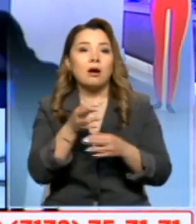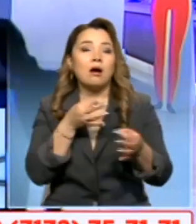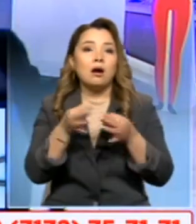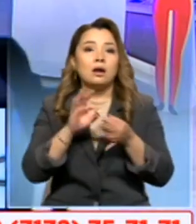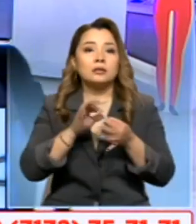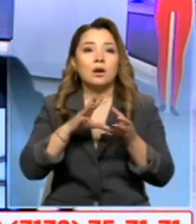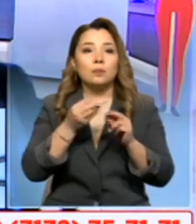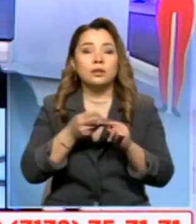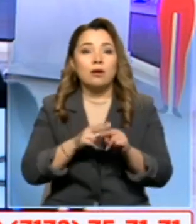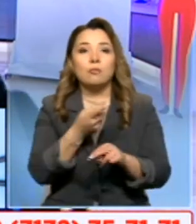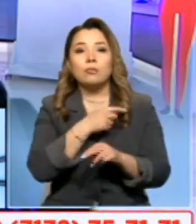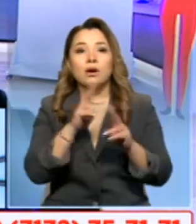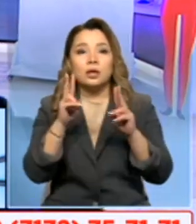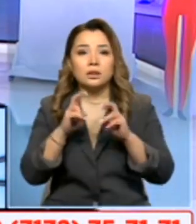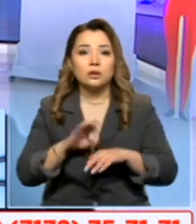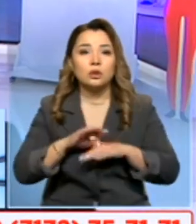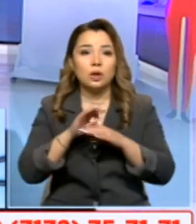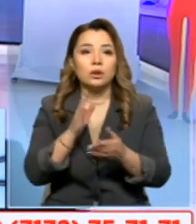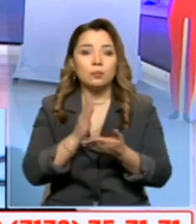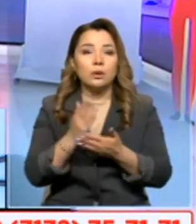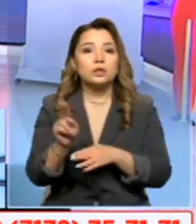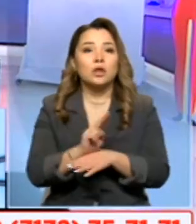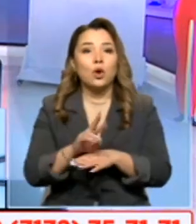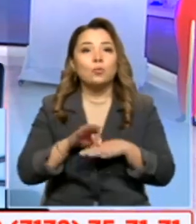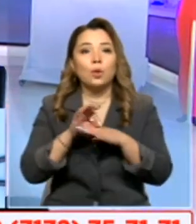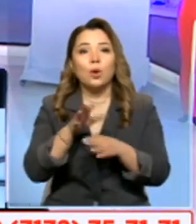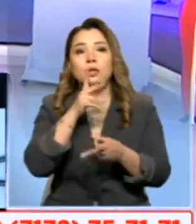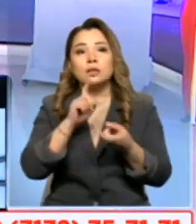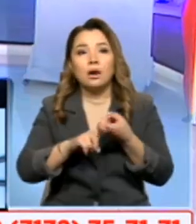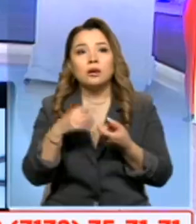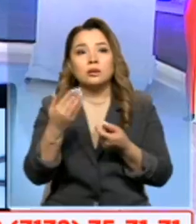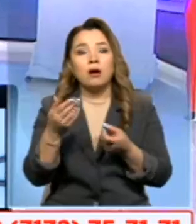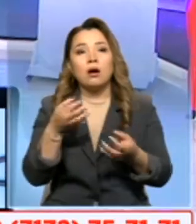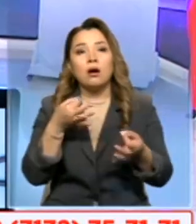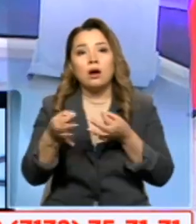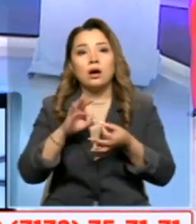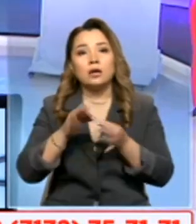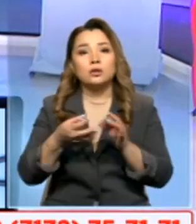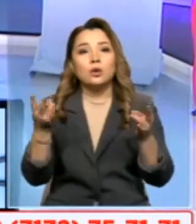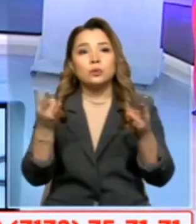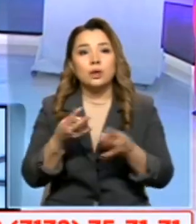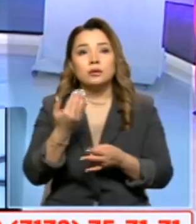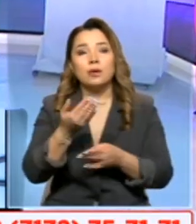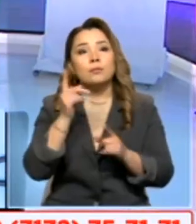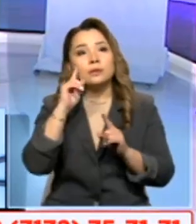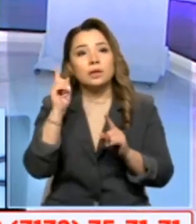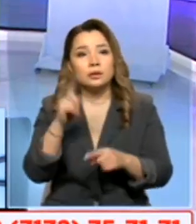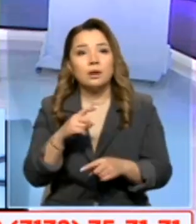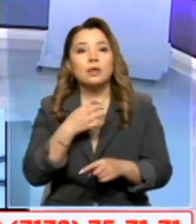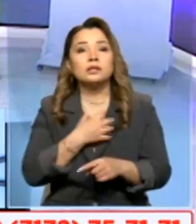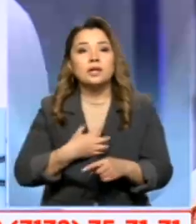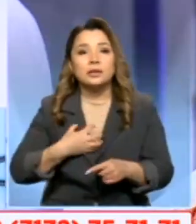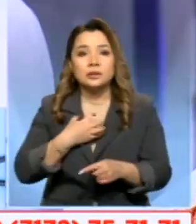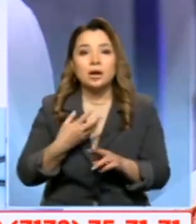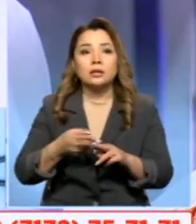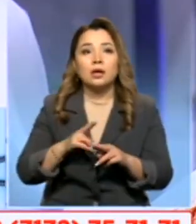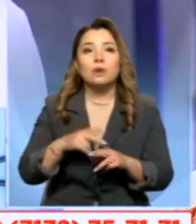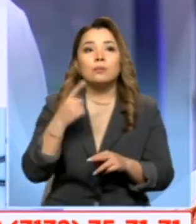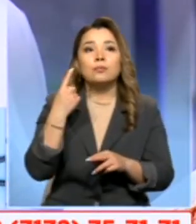ақылдасып, профилактикалық доза болсын, емдік доза болсын, сіз ақылдасу керексіз. Және білесіздер, негізінде оны